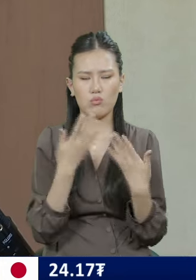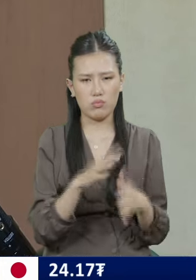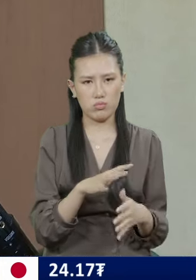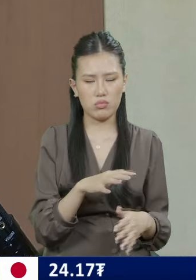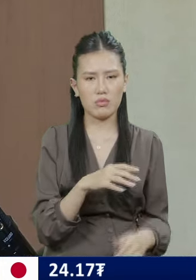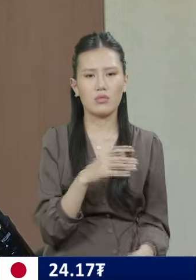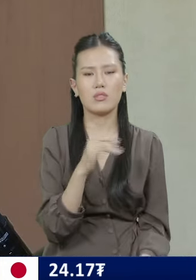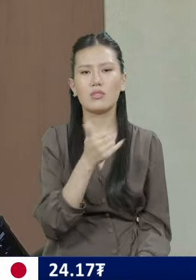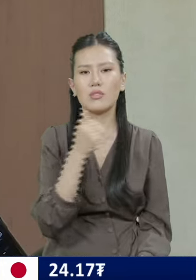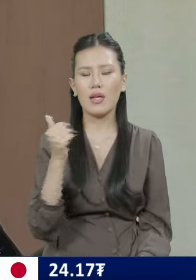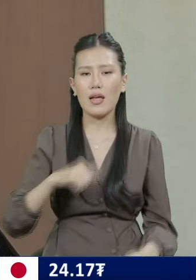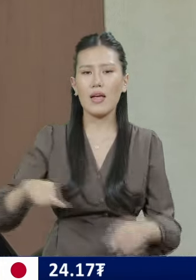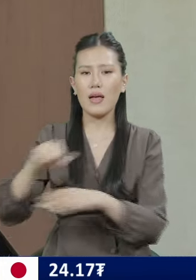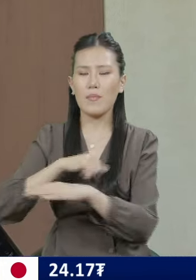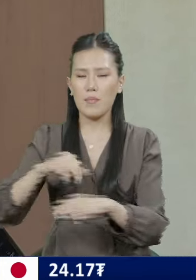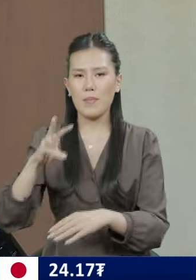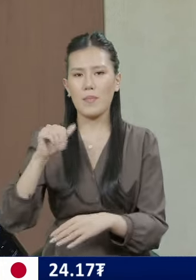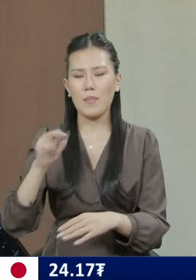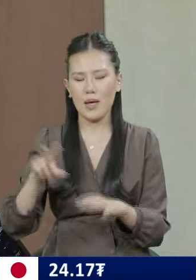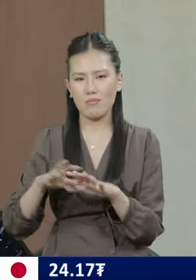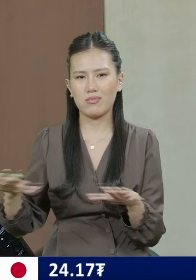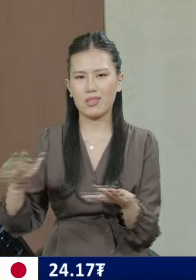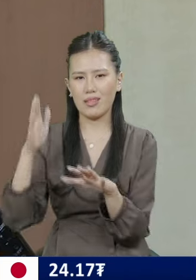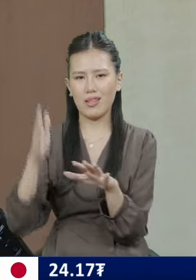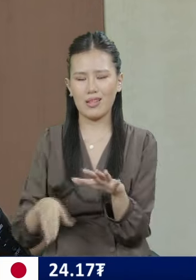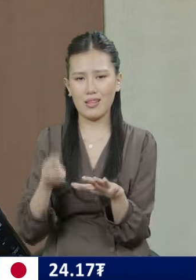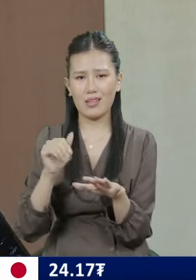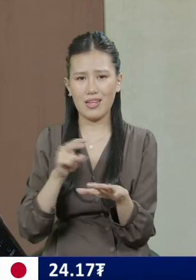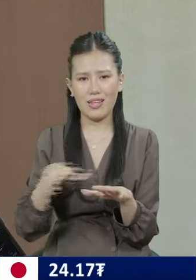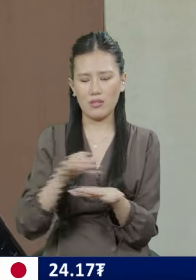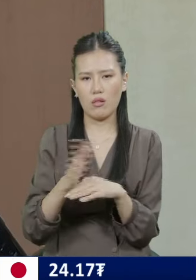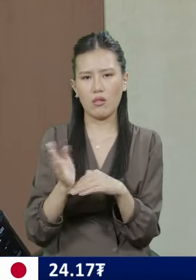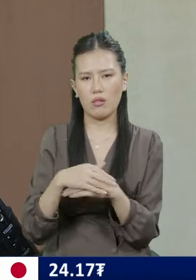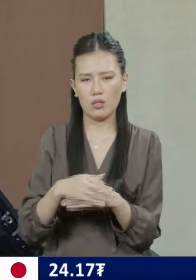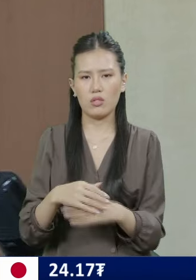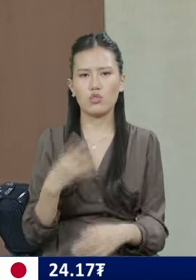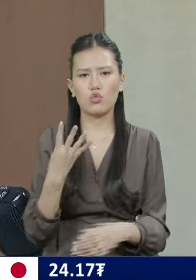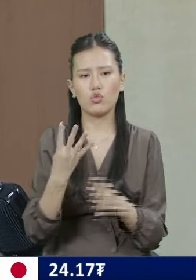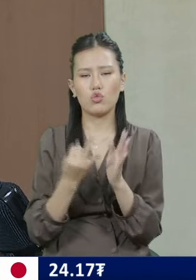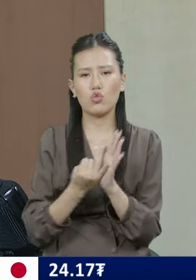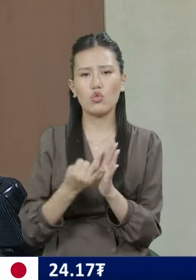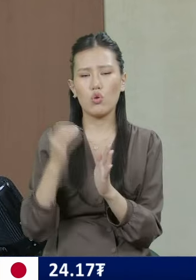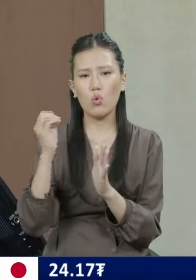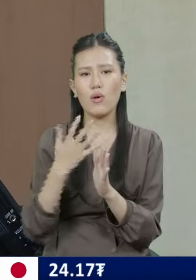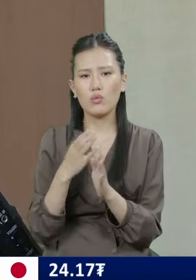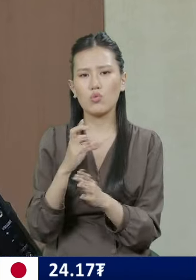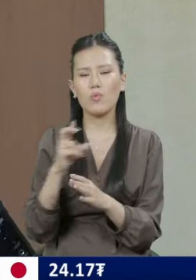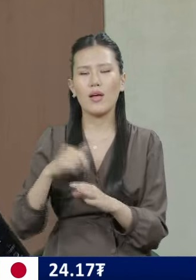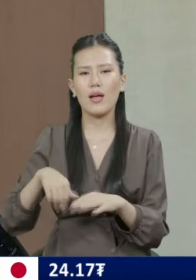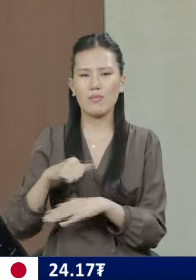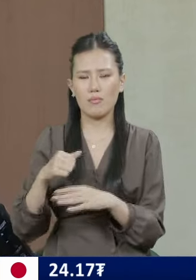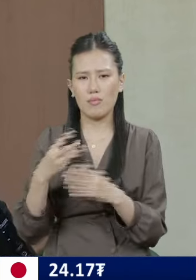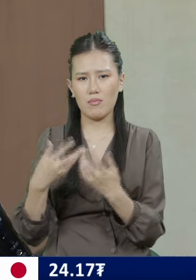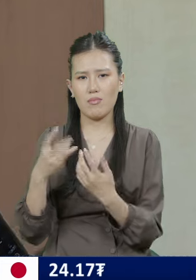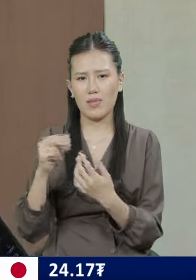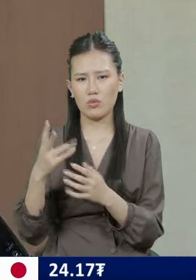баг малын тал шахуу буюу жишээлбэл одоо Сүхбаатар аймаг дээр нийт малын 47% нь бол одоо энэ хавар хорогдсон юм мэдээлэл гарсан. За